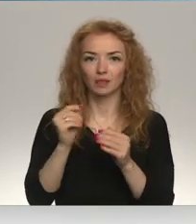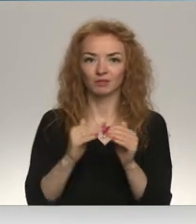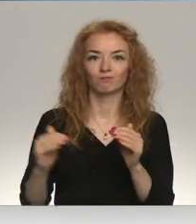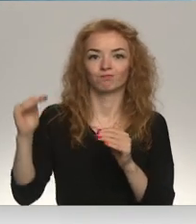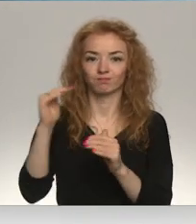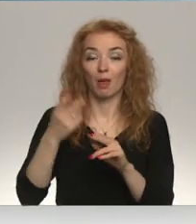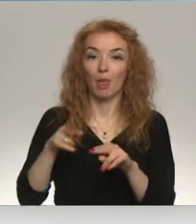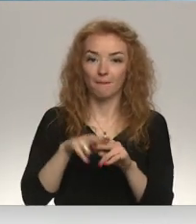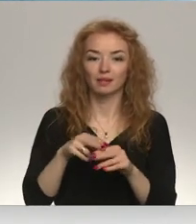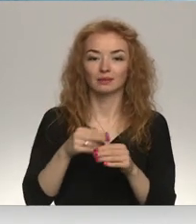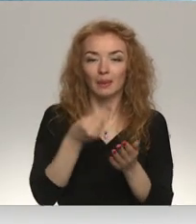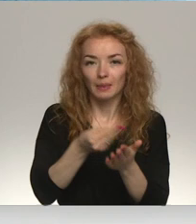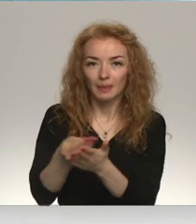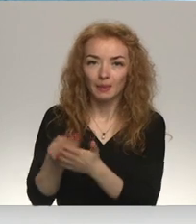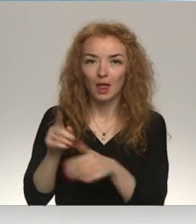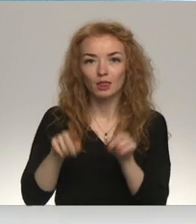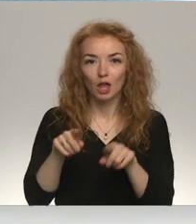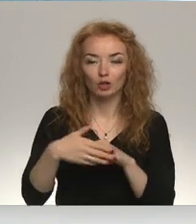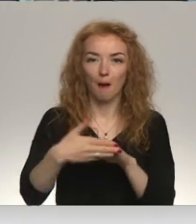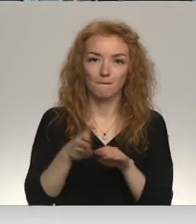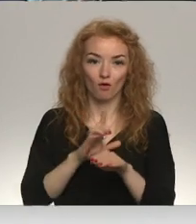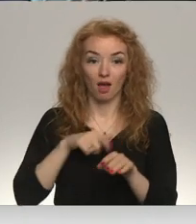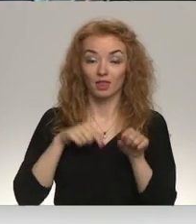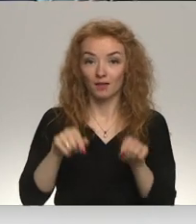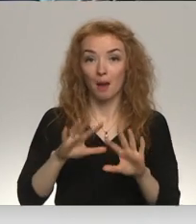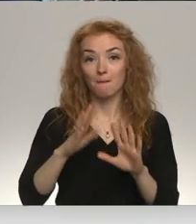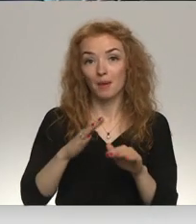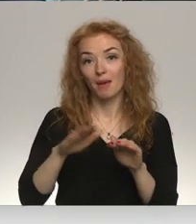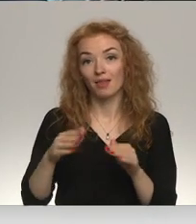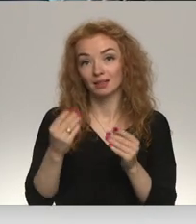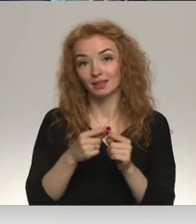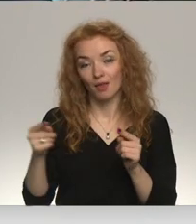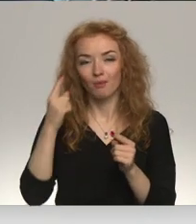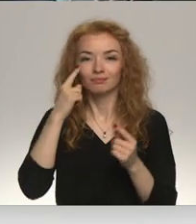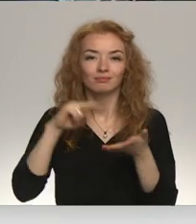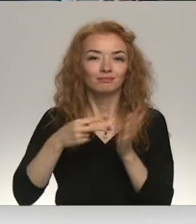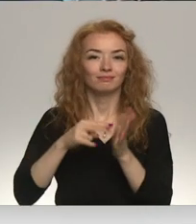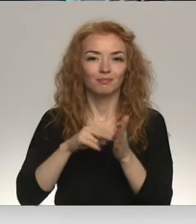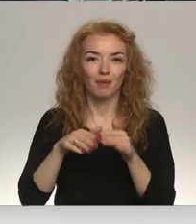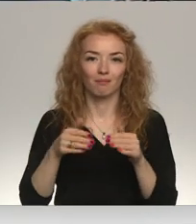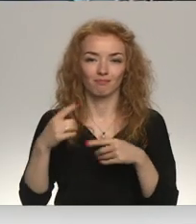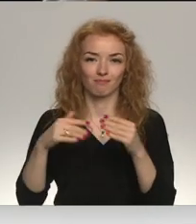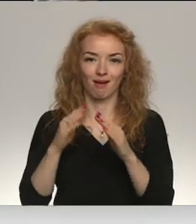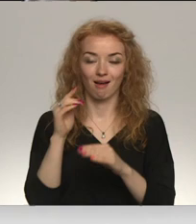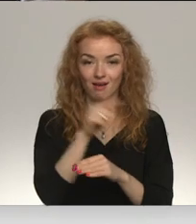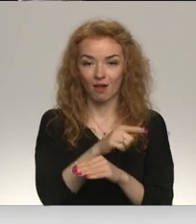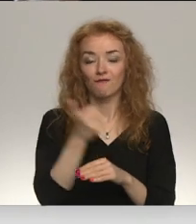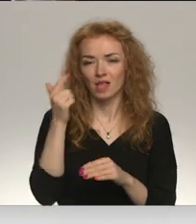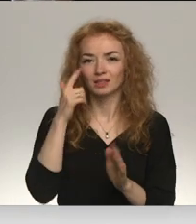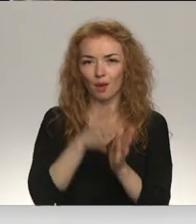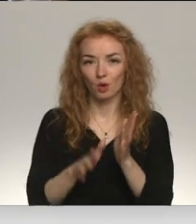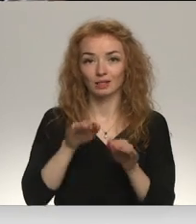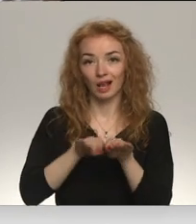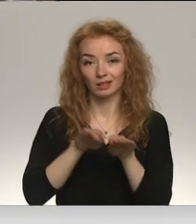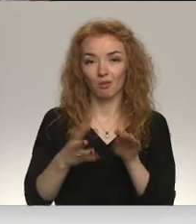celšās, tāpēc arī nopirkts liekas pāris apavu. Bet pēdējās dienas aizdītas domās par māju ceļu. Jaunā dāma apzinās, salīdzinājumā ar